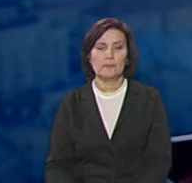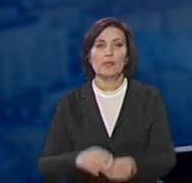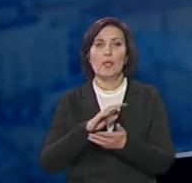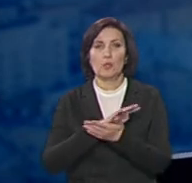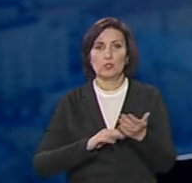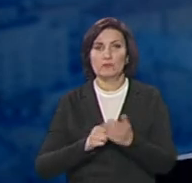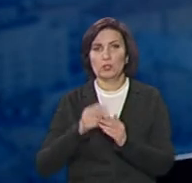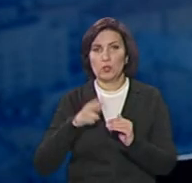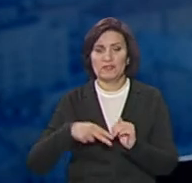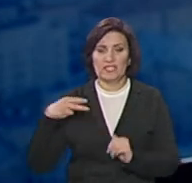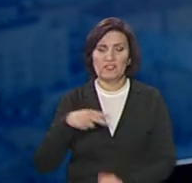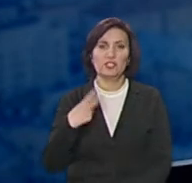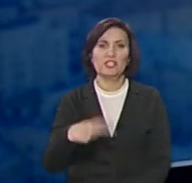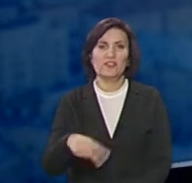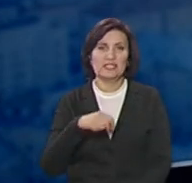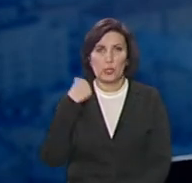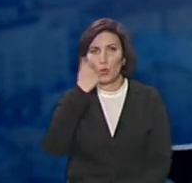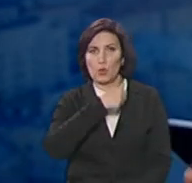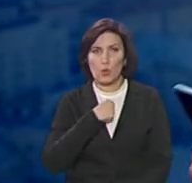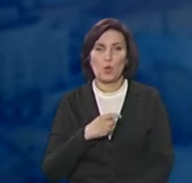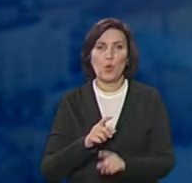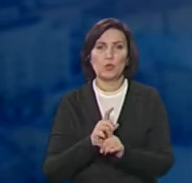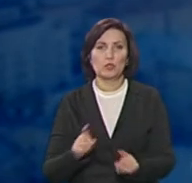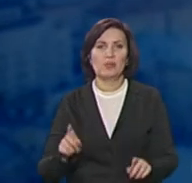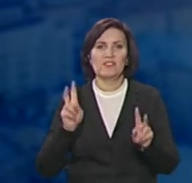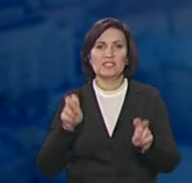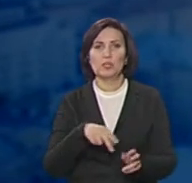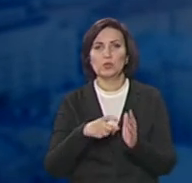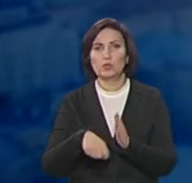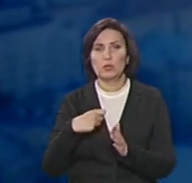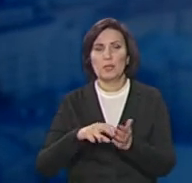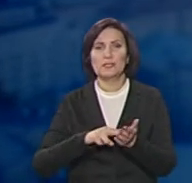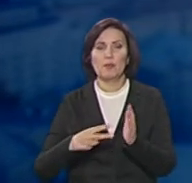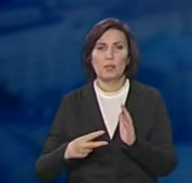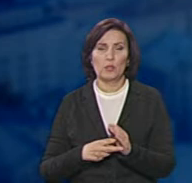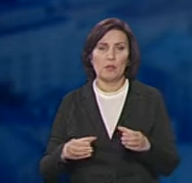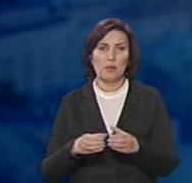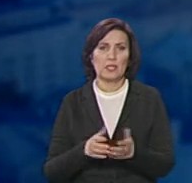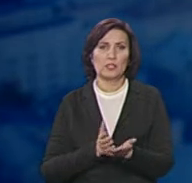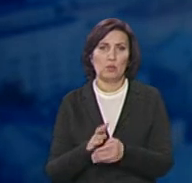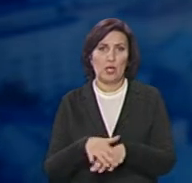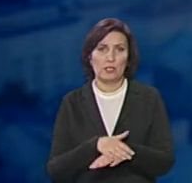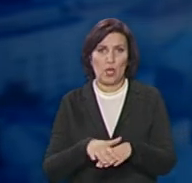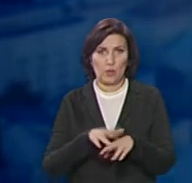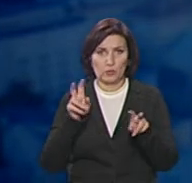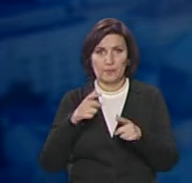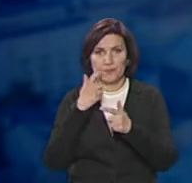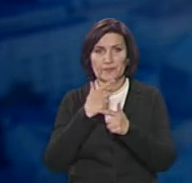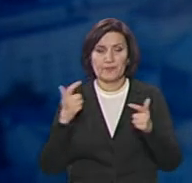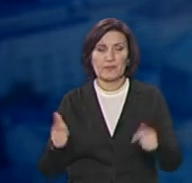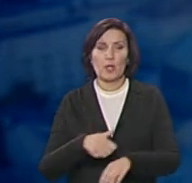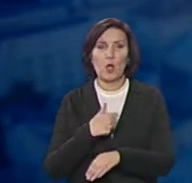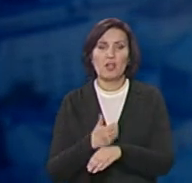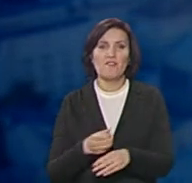Продовжити до кінця 2020 року особливий статус Донбасу планує партія «Слуга народу». Про це заявив голова партії